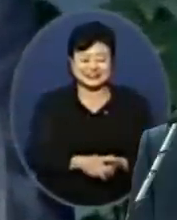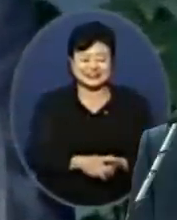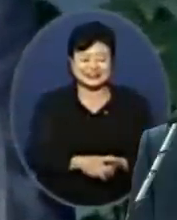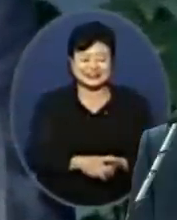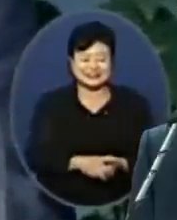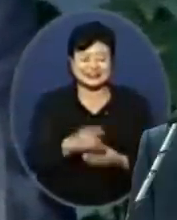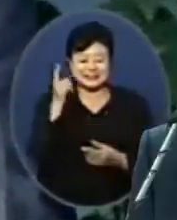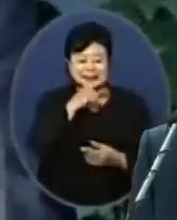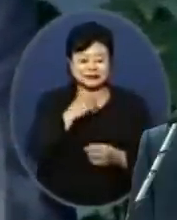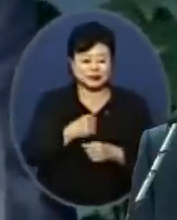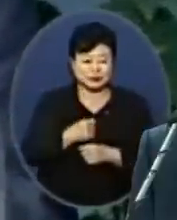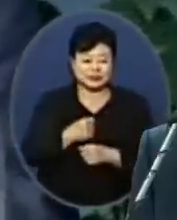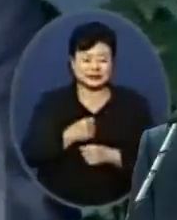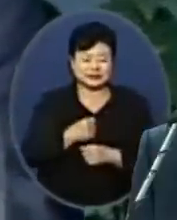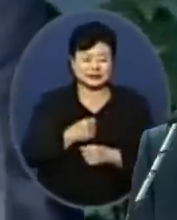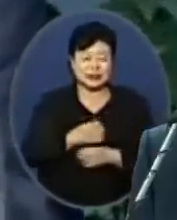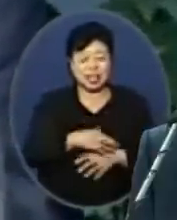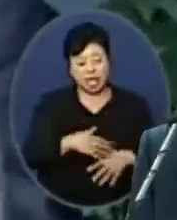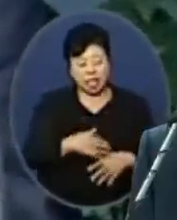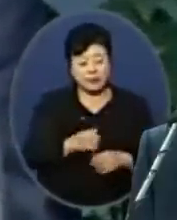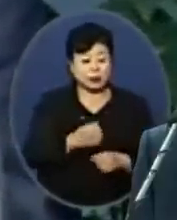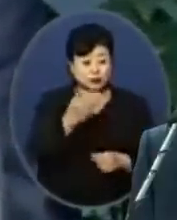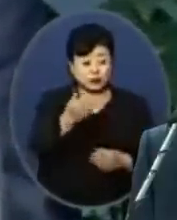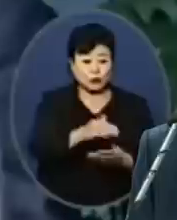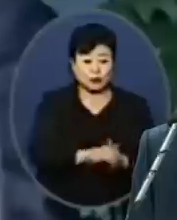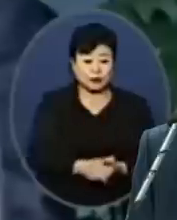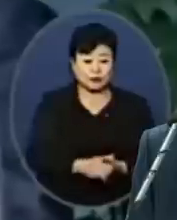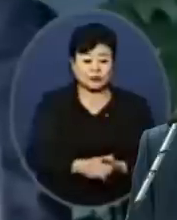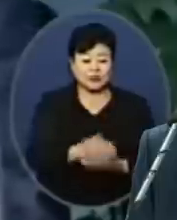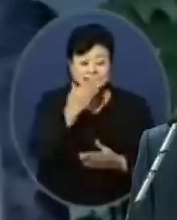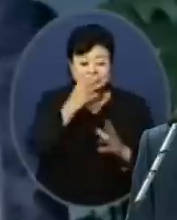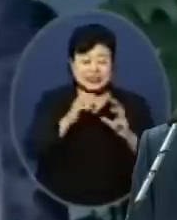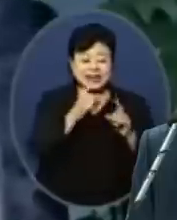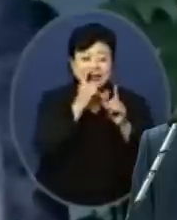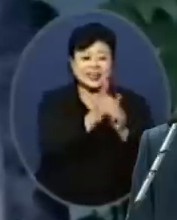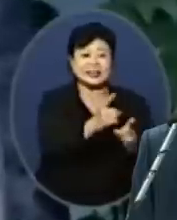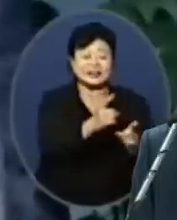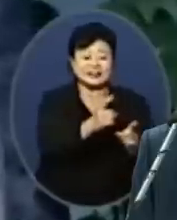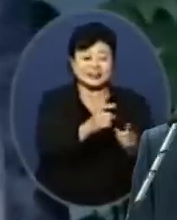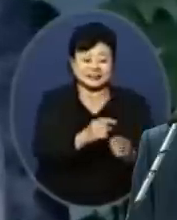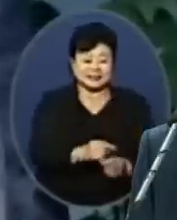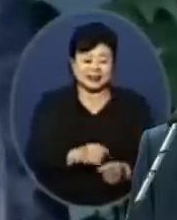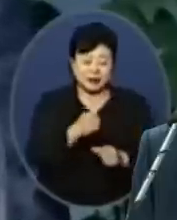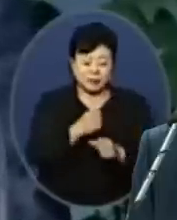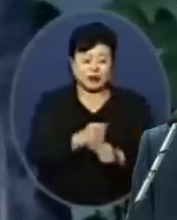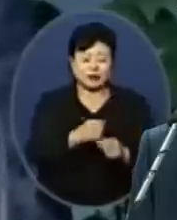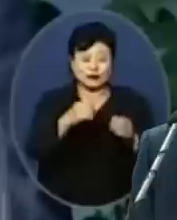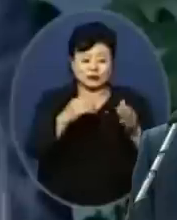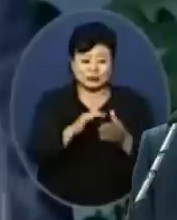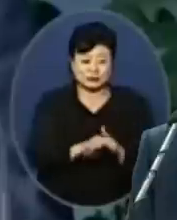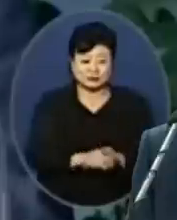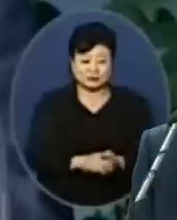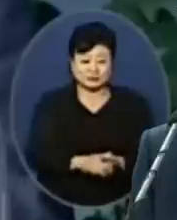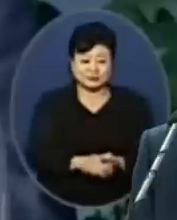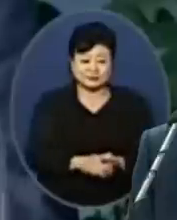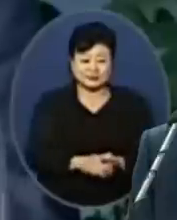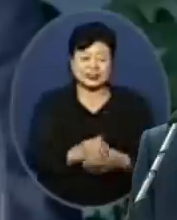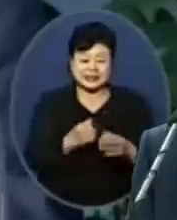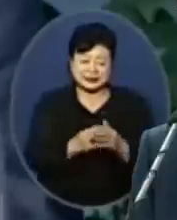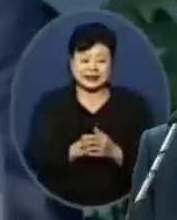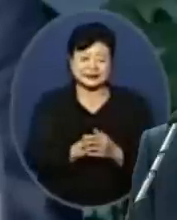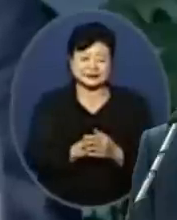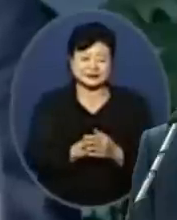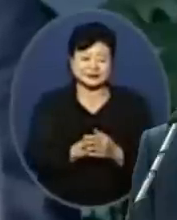적을 무력하게 만들어서 이스라엘이 이기도록 다 만들어 놓았다는 것입니다. 그러므로